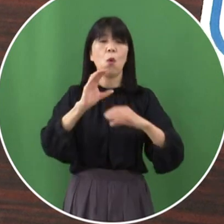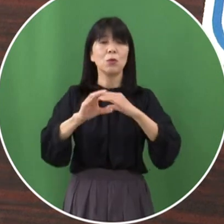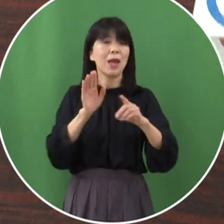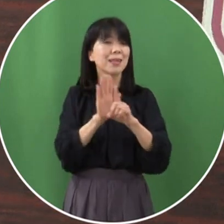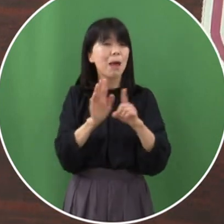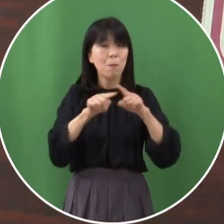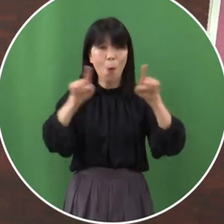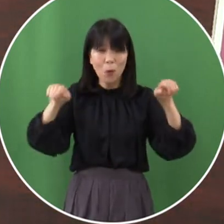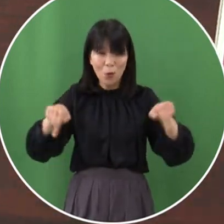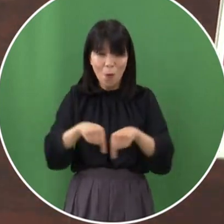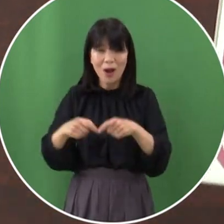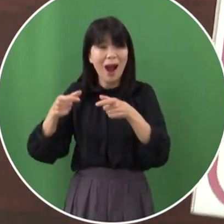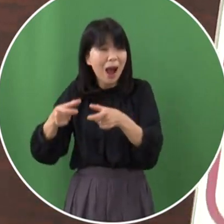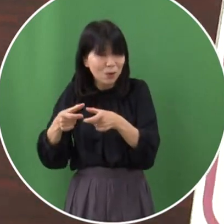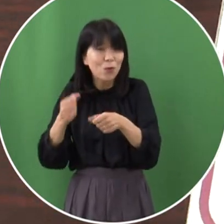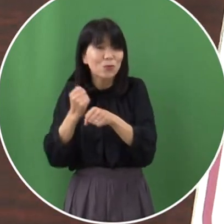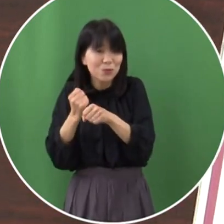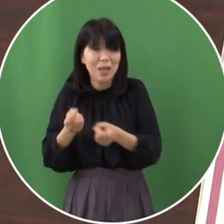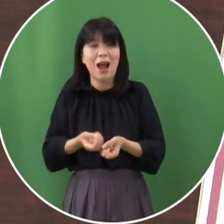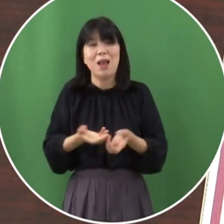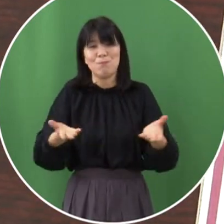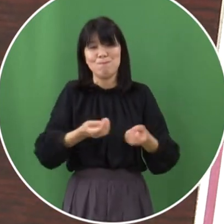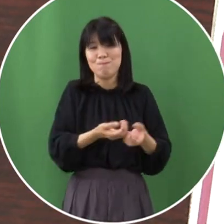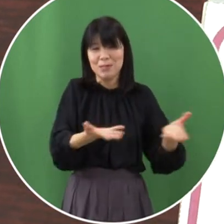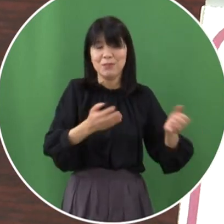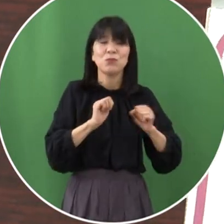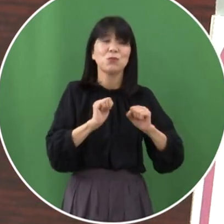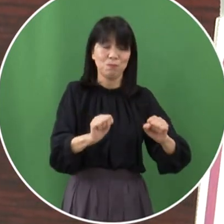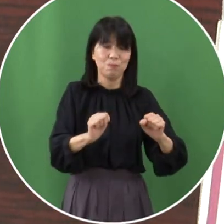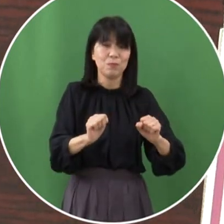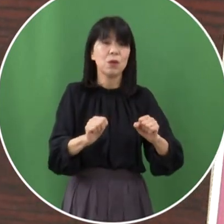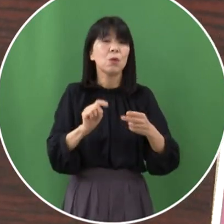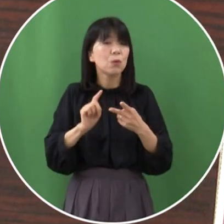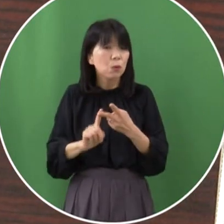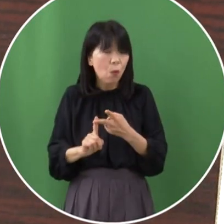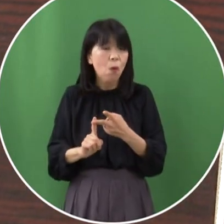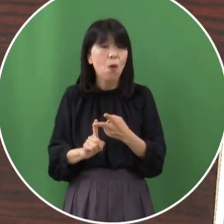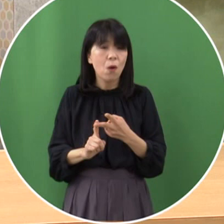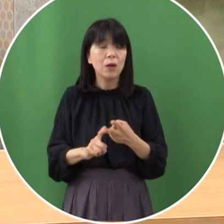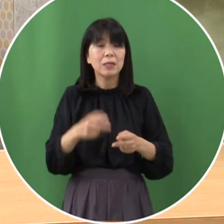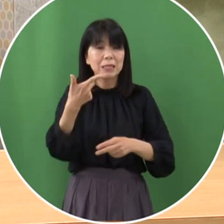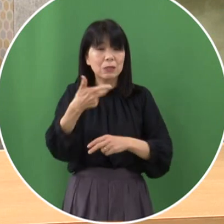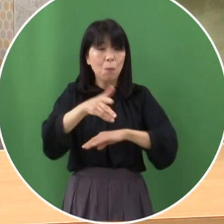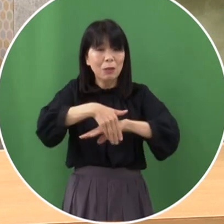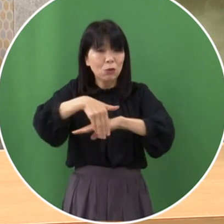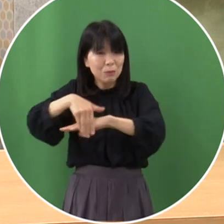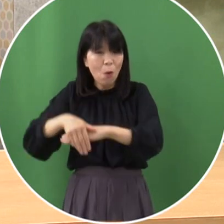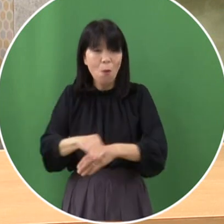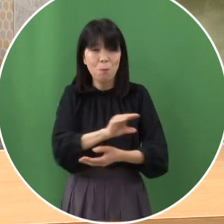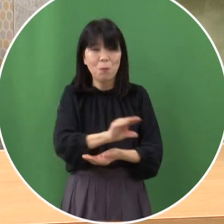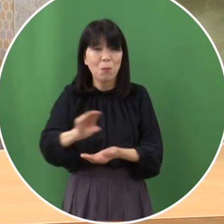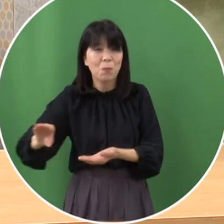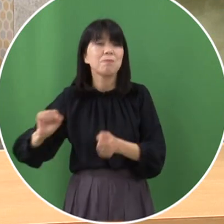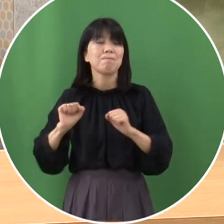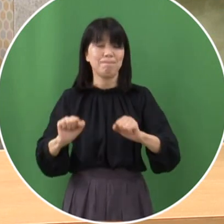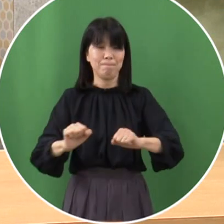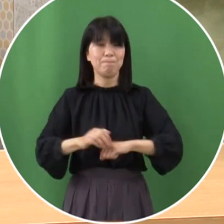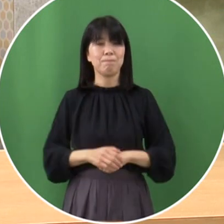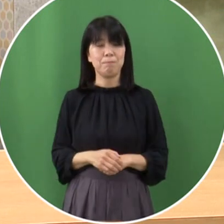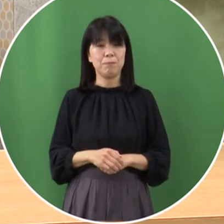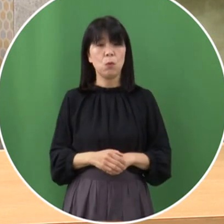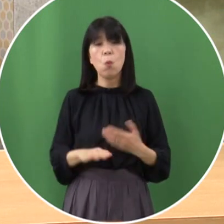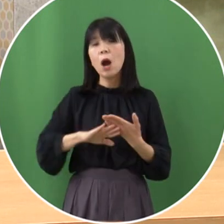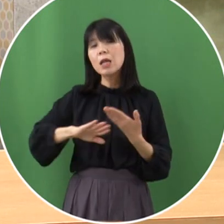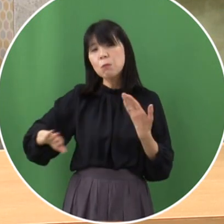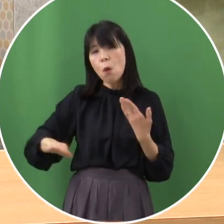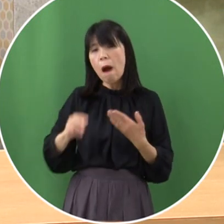し配布いたします。合わせて市の各窓口にも設置してまいります。その他にも犯罪被害者等に対